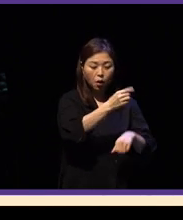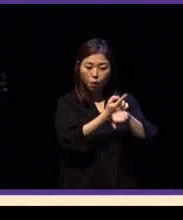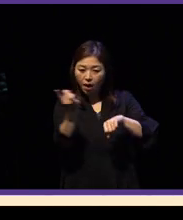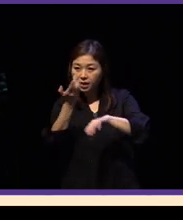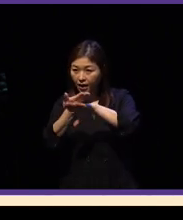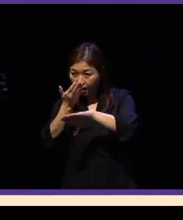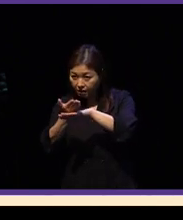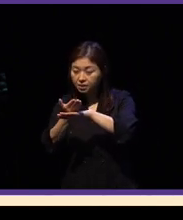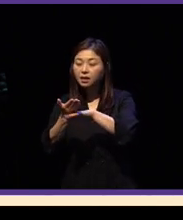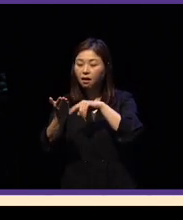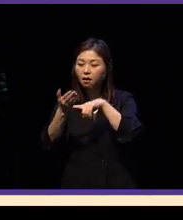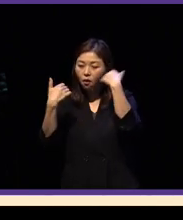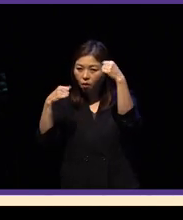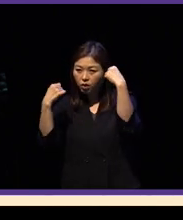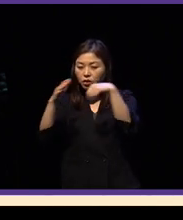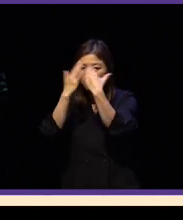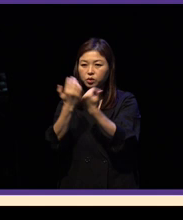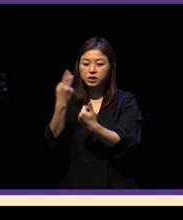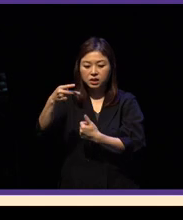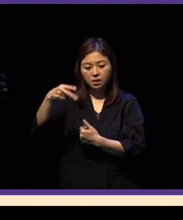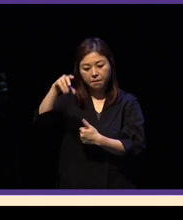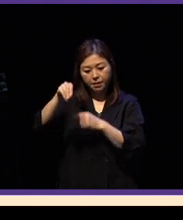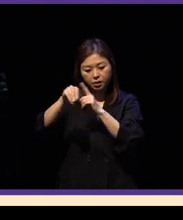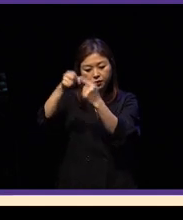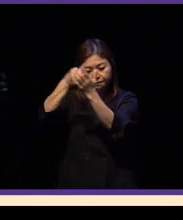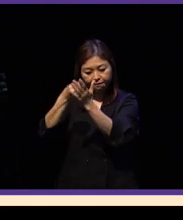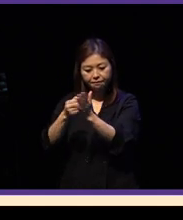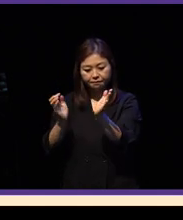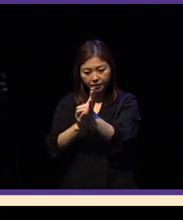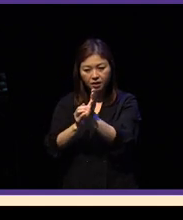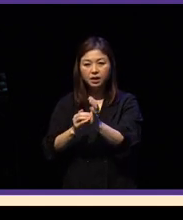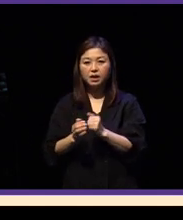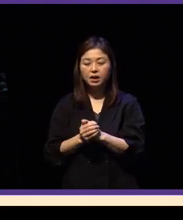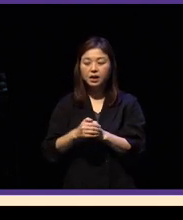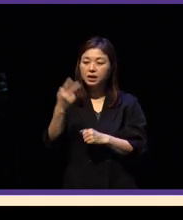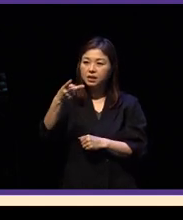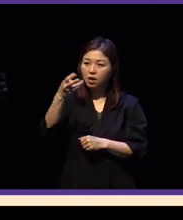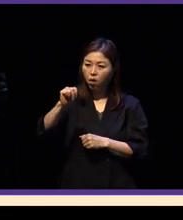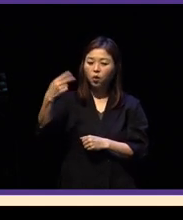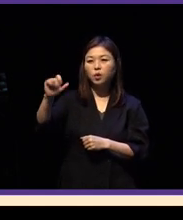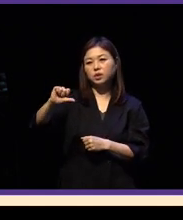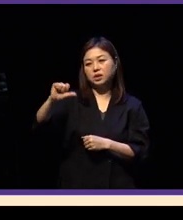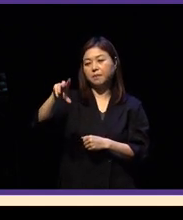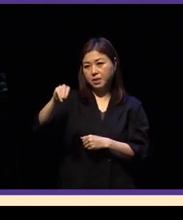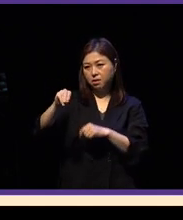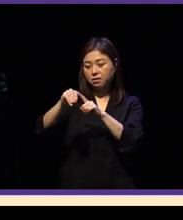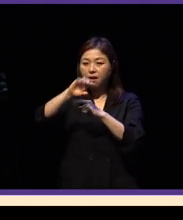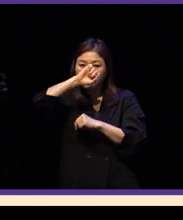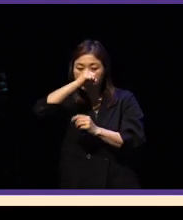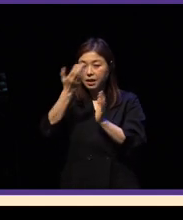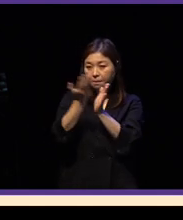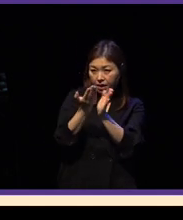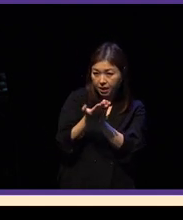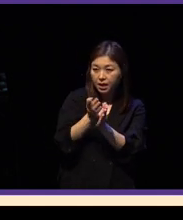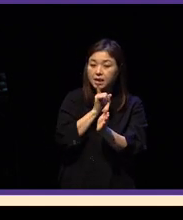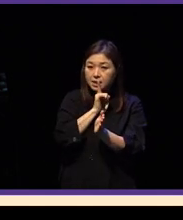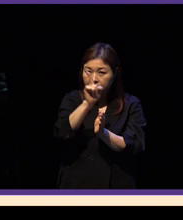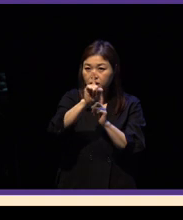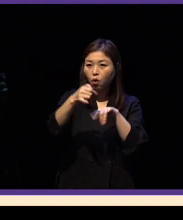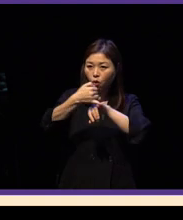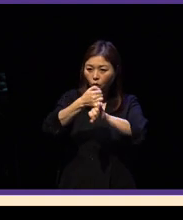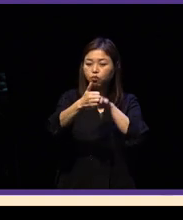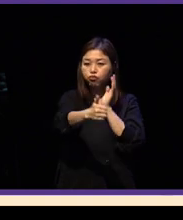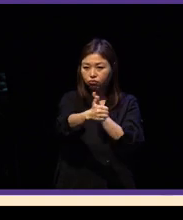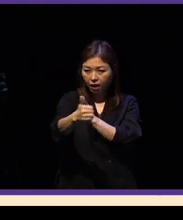그래서 지원 신청을 하실 때 예산서를 작성을 하실 때 꼭 해당 예산에 맞추어서 지원 신청을